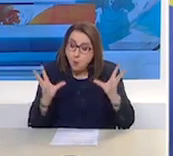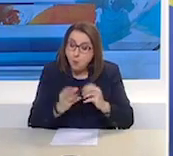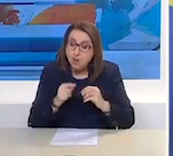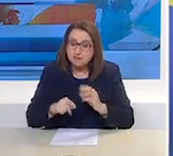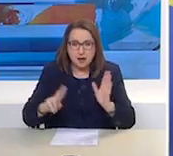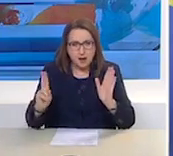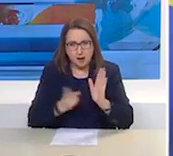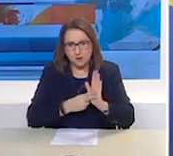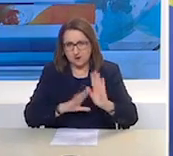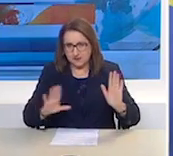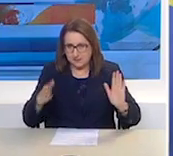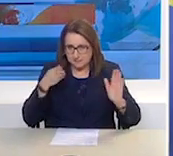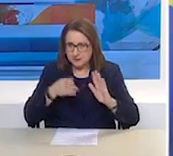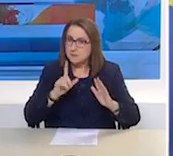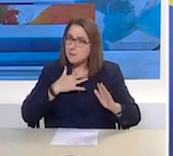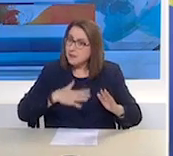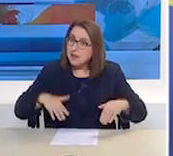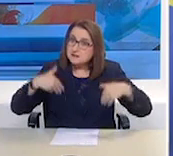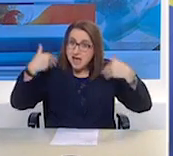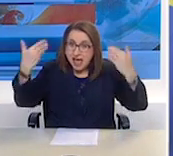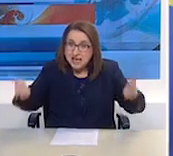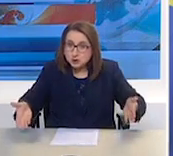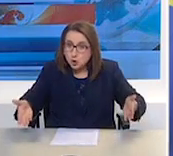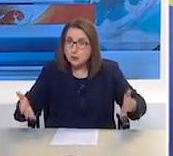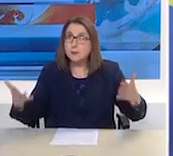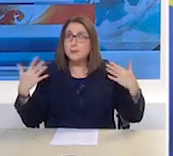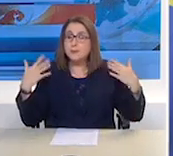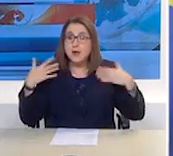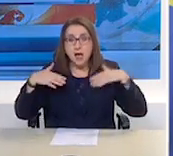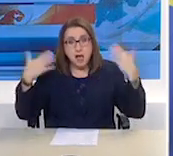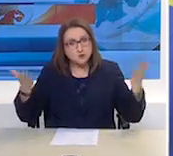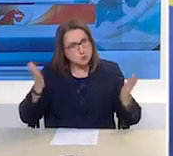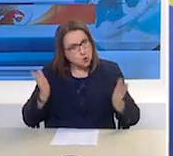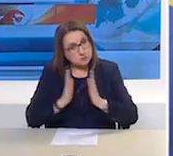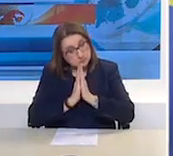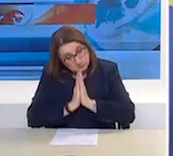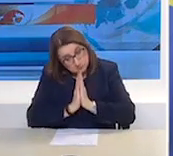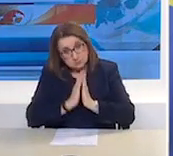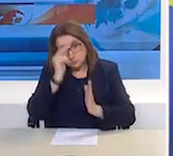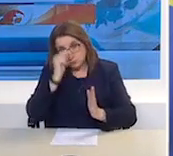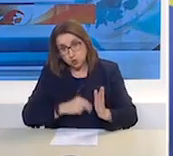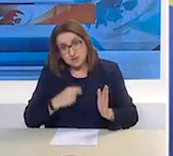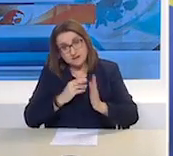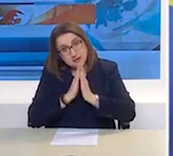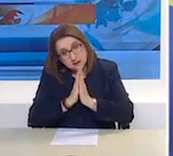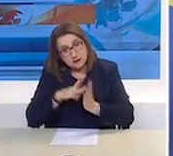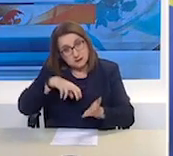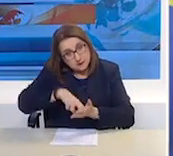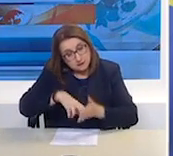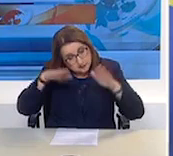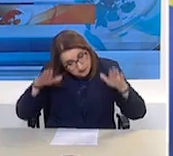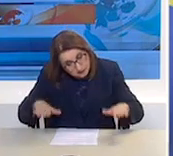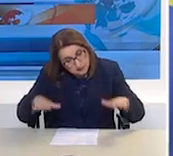μπορούν να βρίσκονται στον προάβλιο χώρο του τζαμιού, αν θέλουν να συμμετάσχουν στην προσευχή της λύσης της νηστείας, υπό την αυστηρή προϋπόθεση να